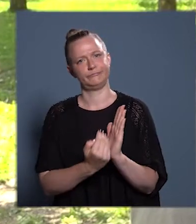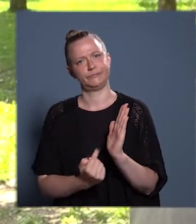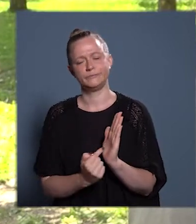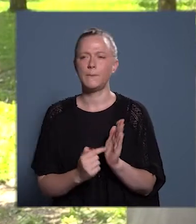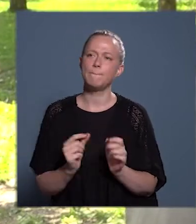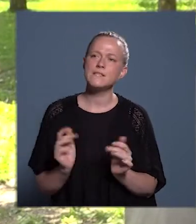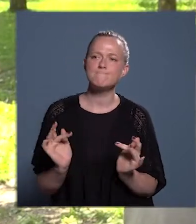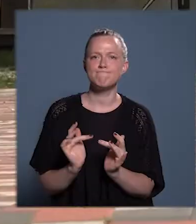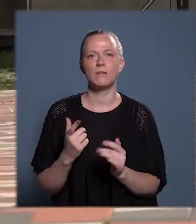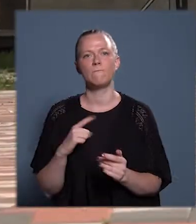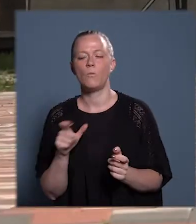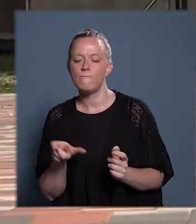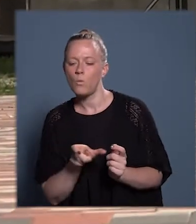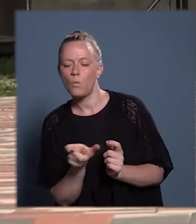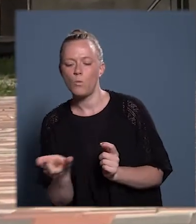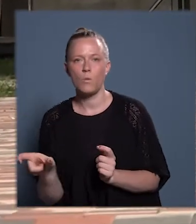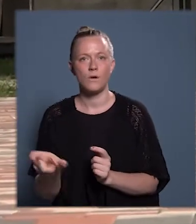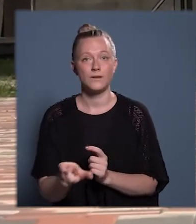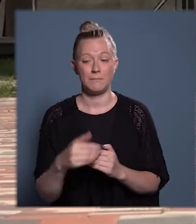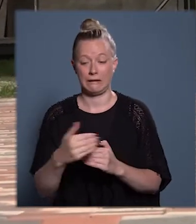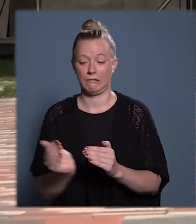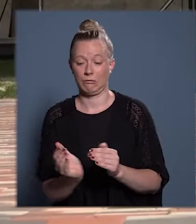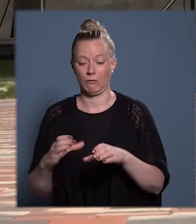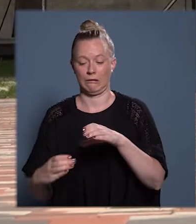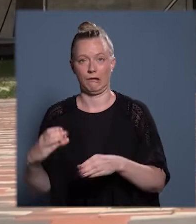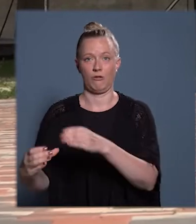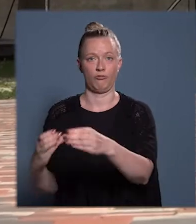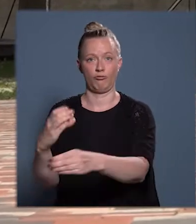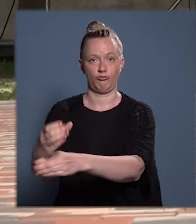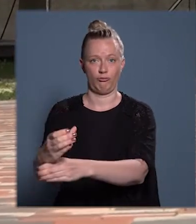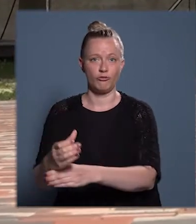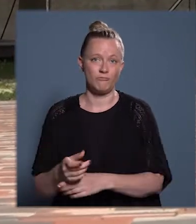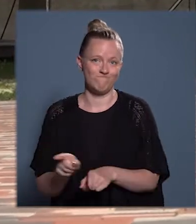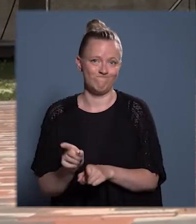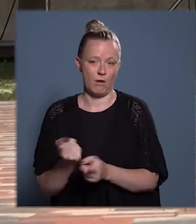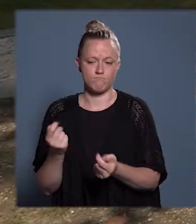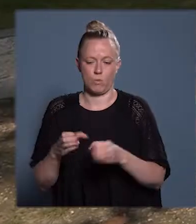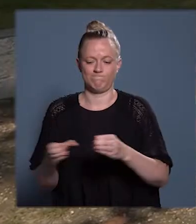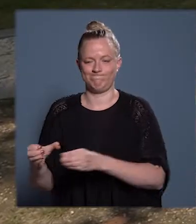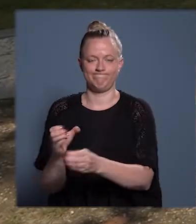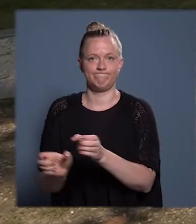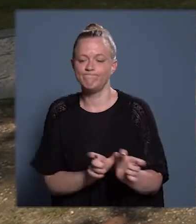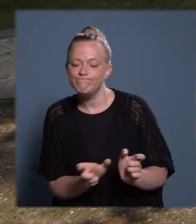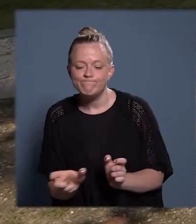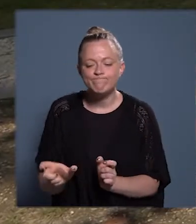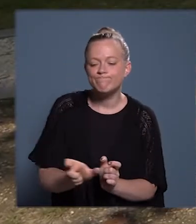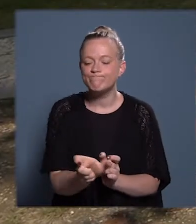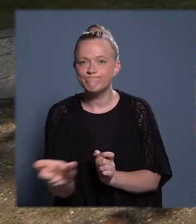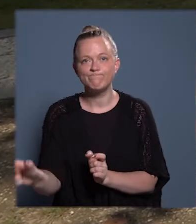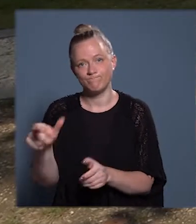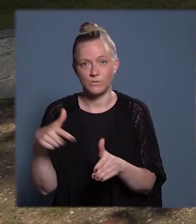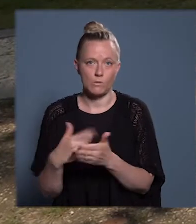ellentétben volt a vonalvezetéssel, mert négy szögletes térburkolat van, vagy térkérnek, és közben pedig egy ilyen kacskaringós